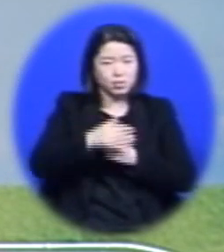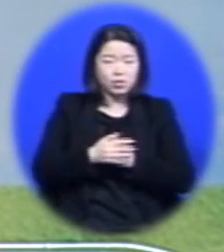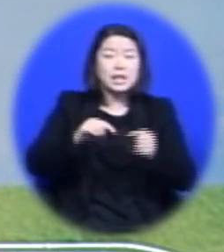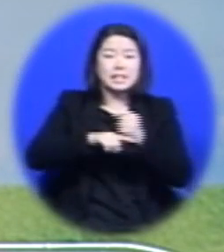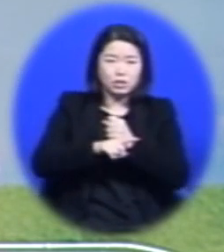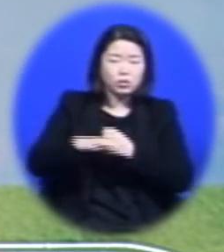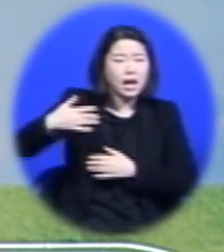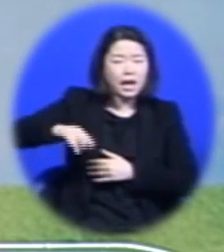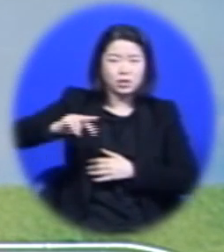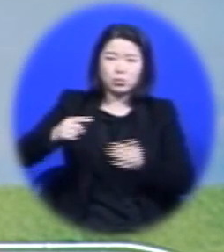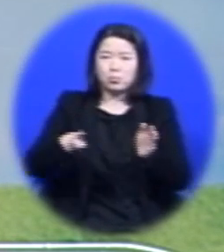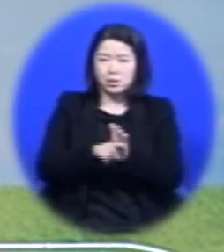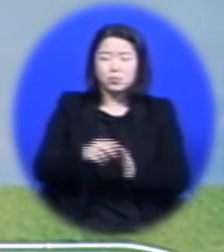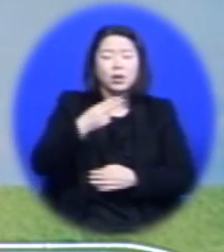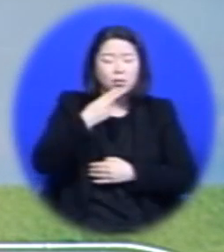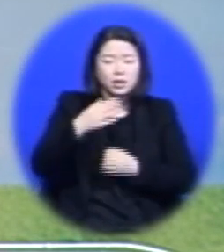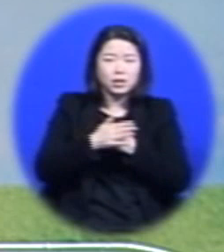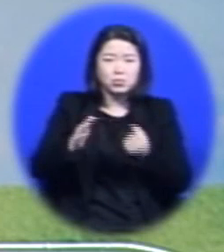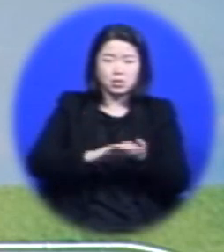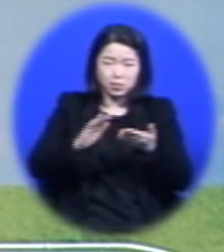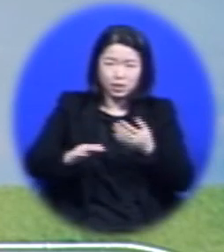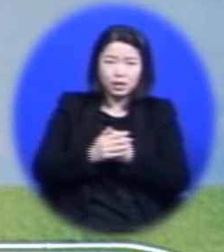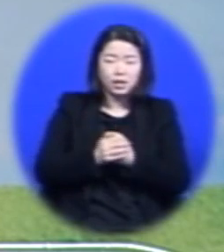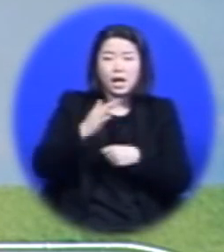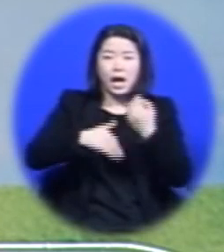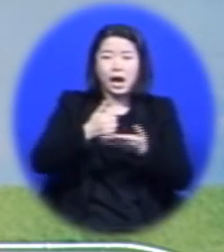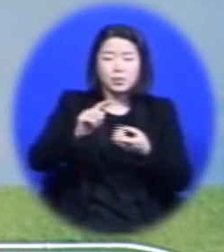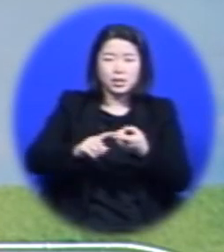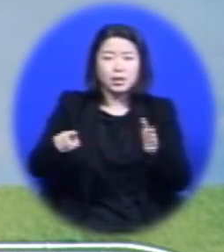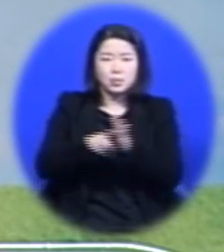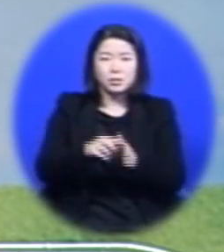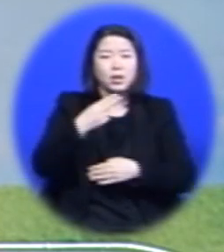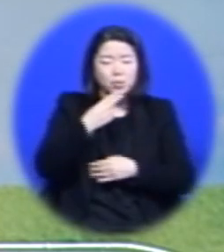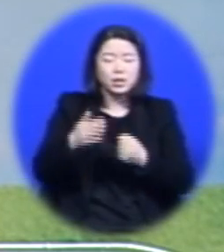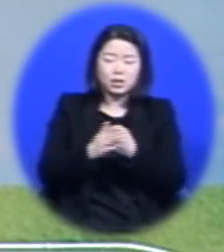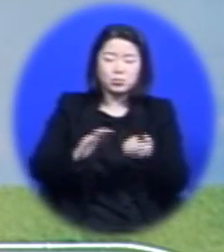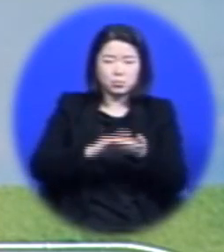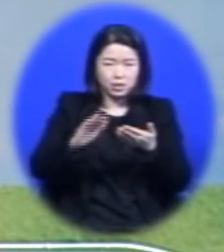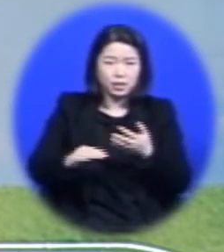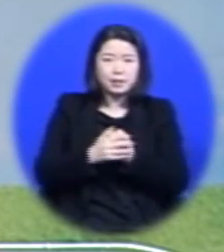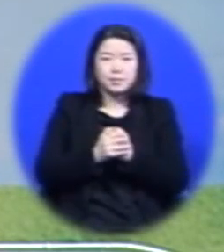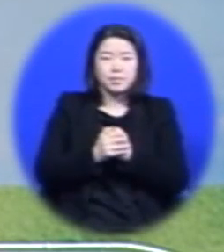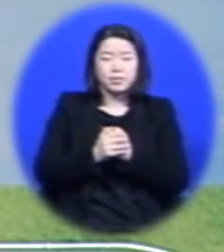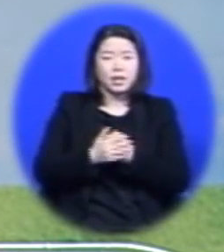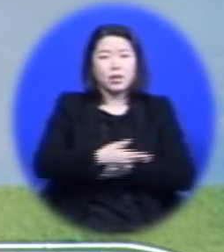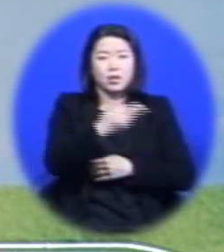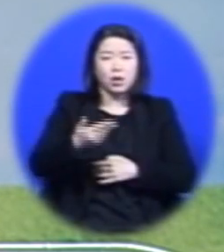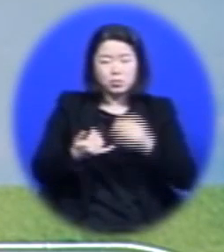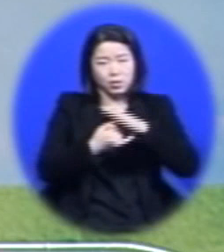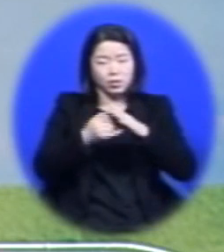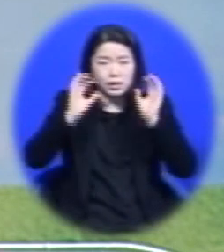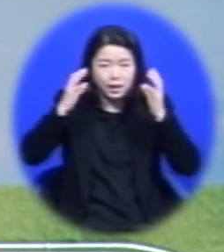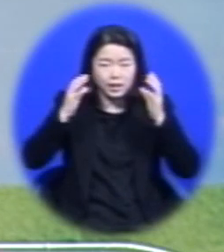이유는 아직도 믿음이 없는 거에요 하나님에 대한 믿음이 없는 겁니다 여러분 어린아이에게 오늘